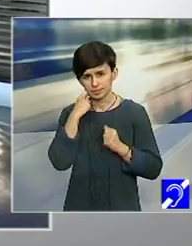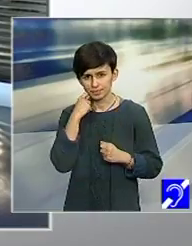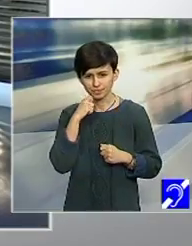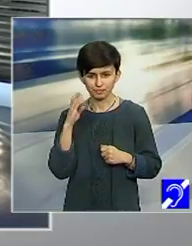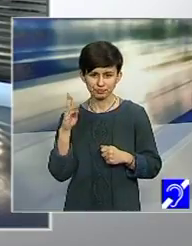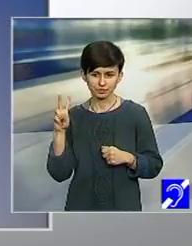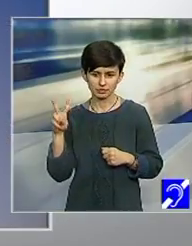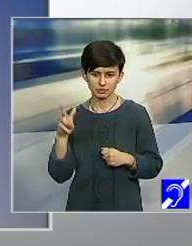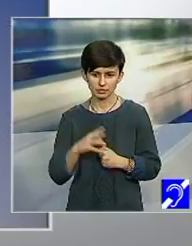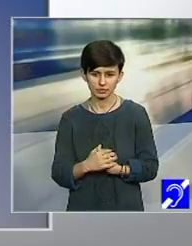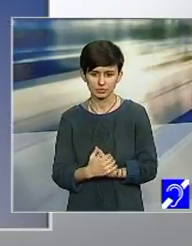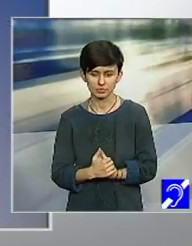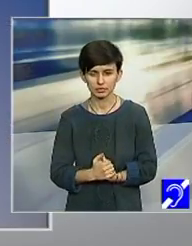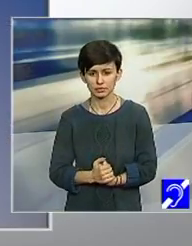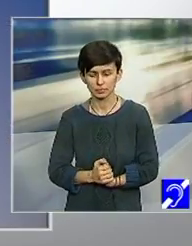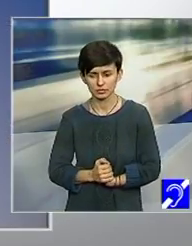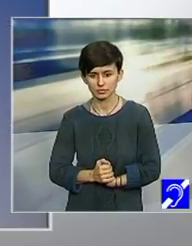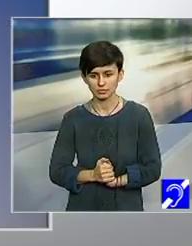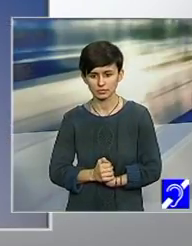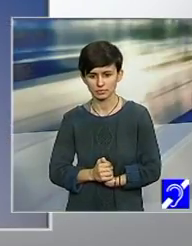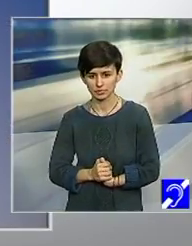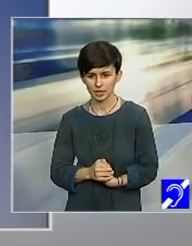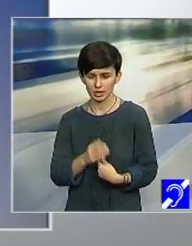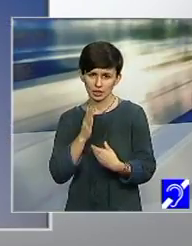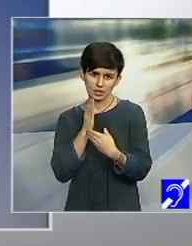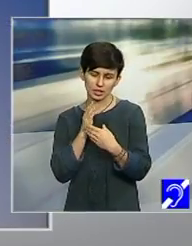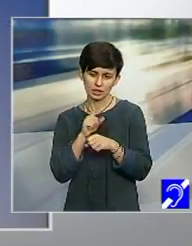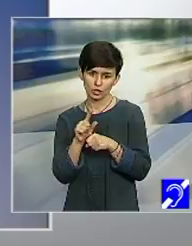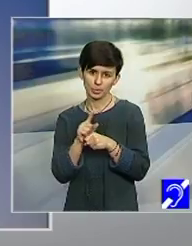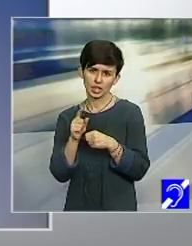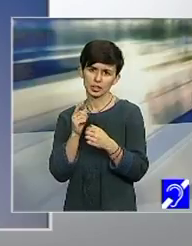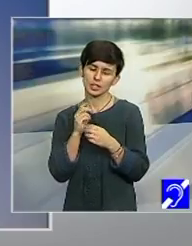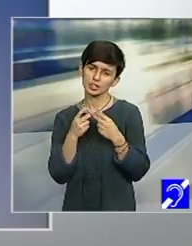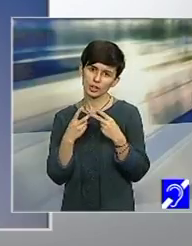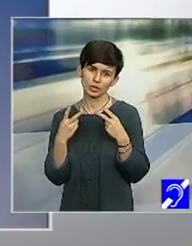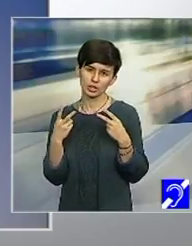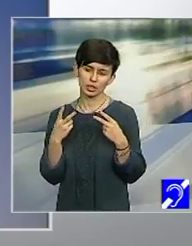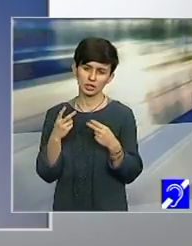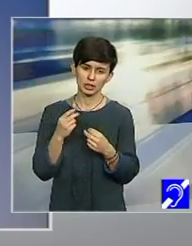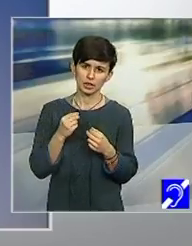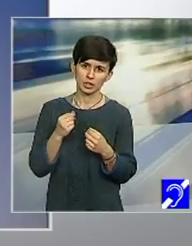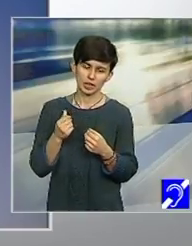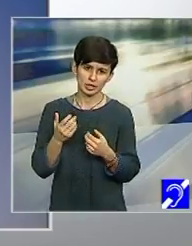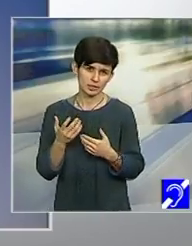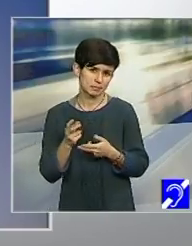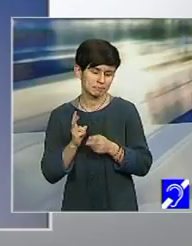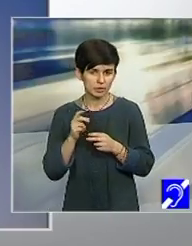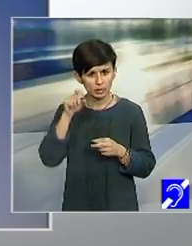timp, obiectele de cult sau alte documente valoroase poate sunt tot mai puține. În ce măsură credeți